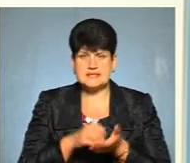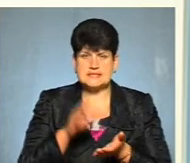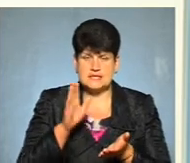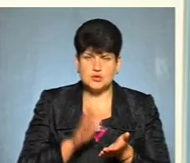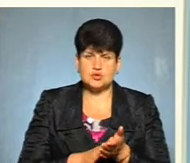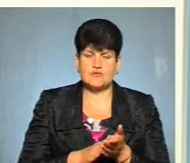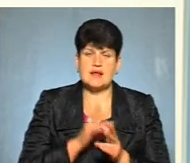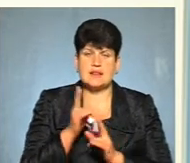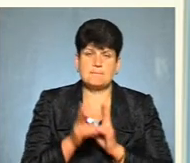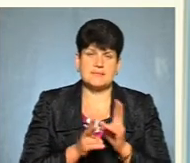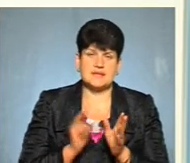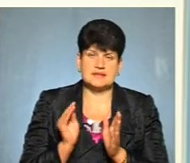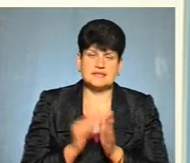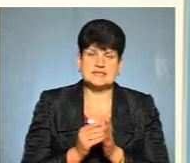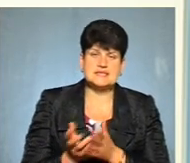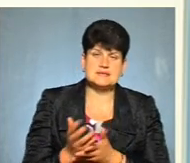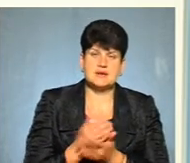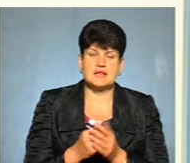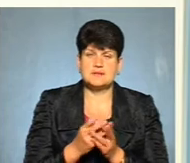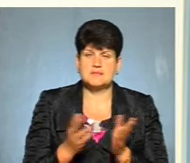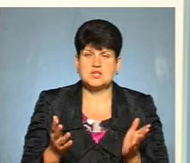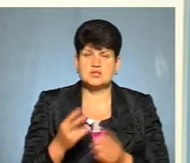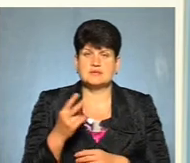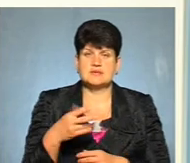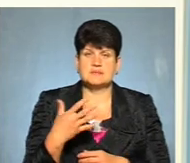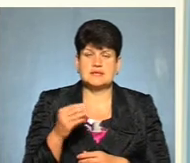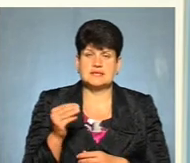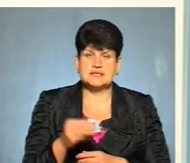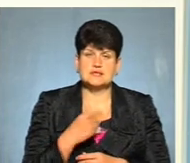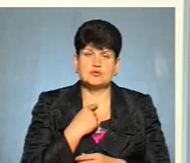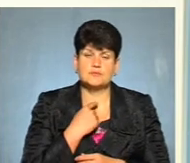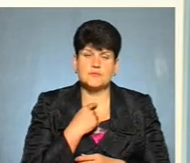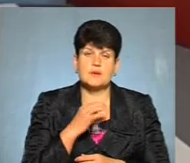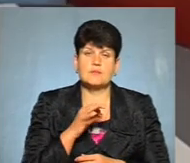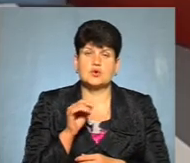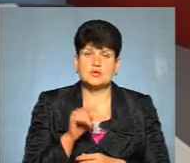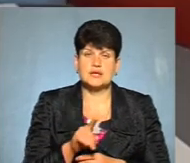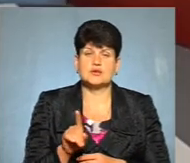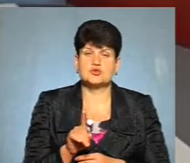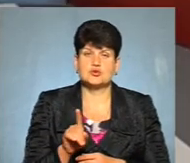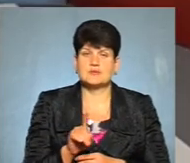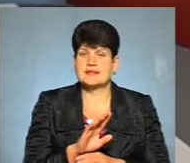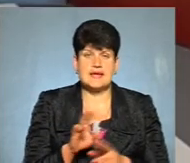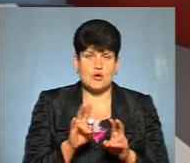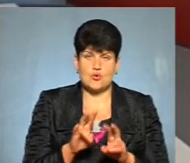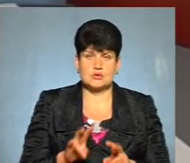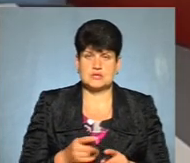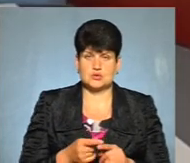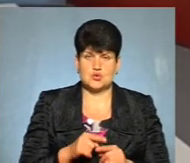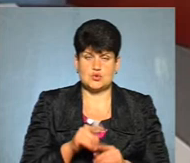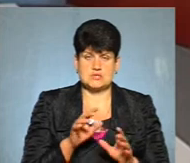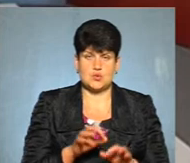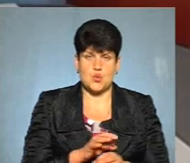петицію, зібрали більше 25 тисяч голосів. Про що саме петиція? Про те, щоб про не розгляд цього